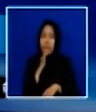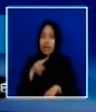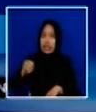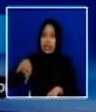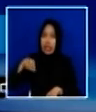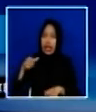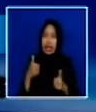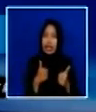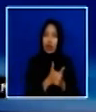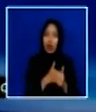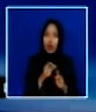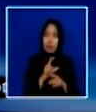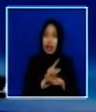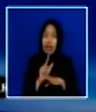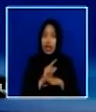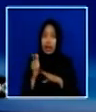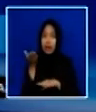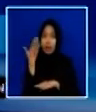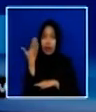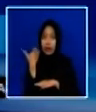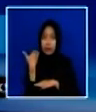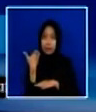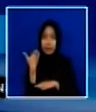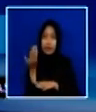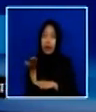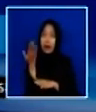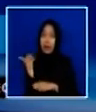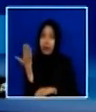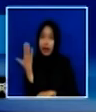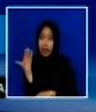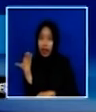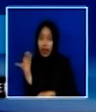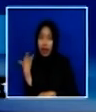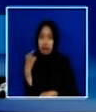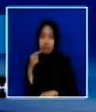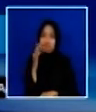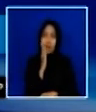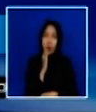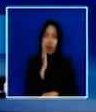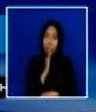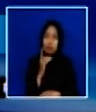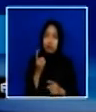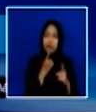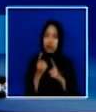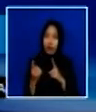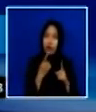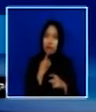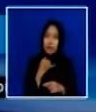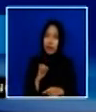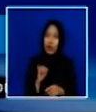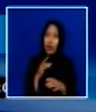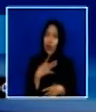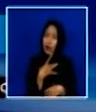mengikuti Diklat kemarin Oh ya ini kemarin dari pemuda-pemuda yang ada di Twitter ini sangat